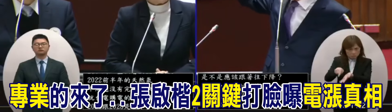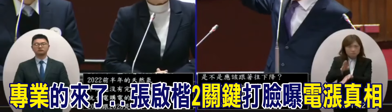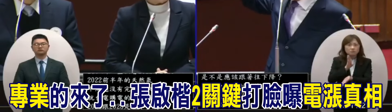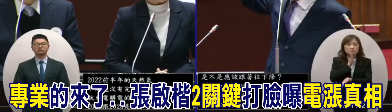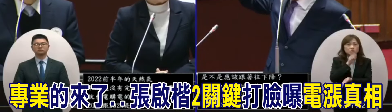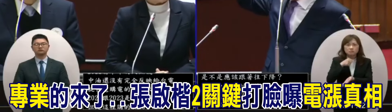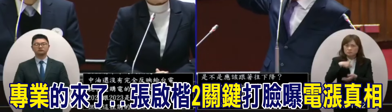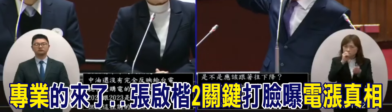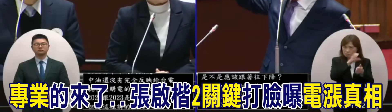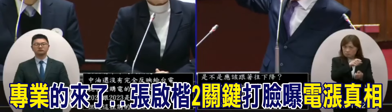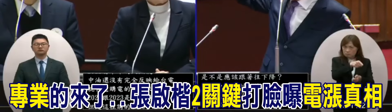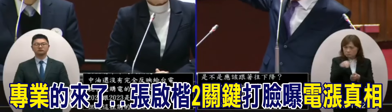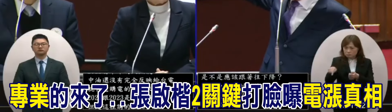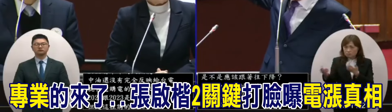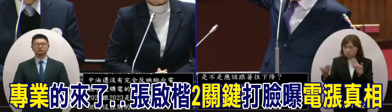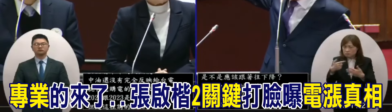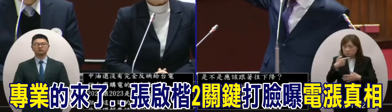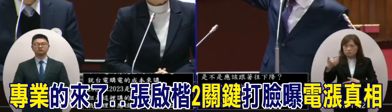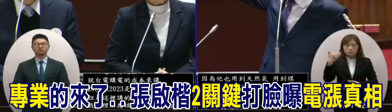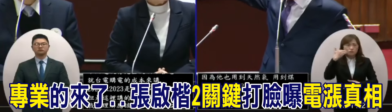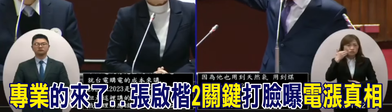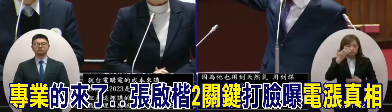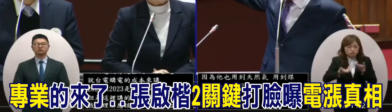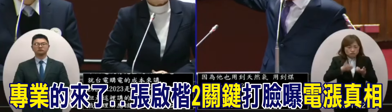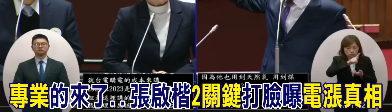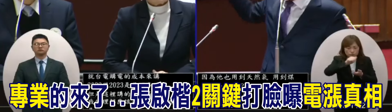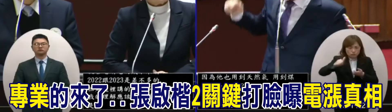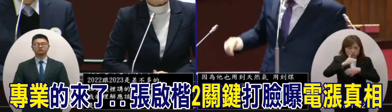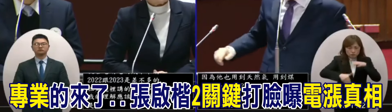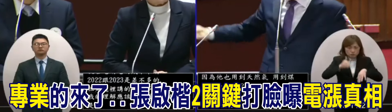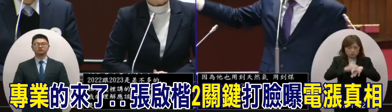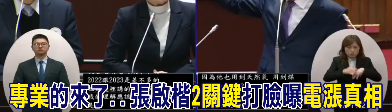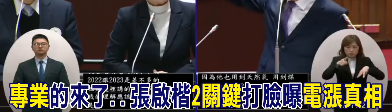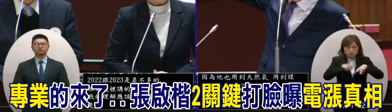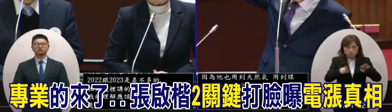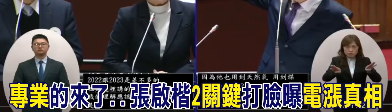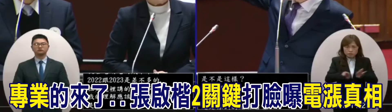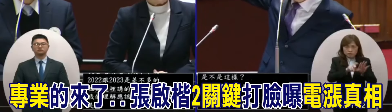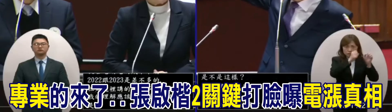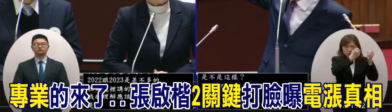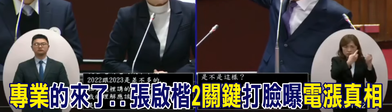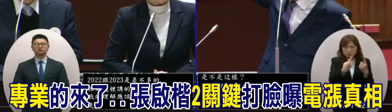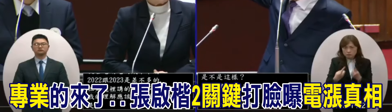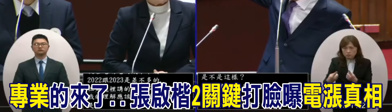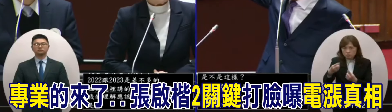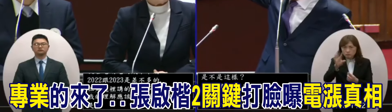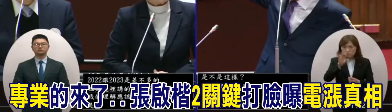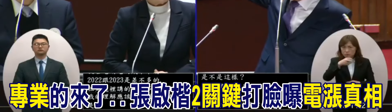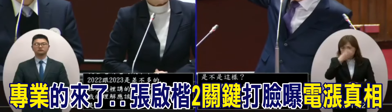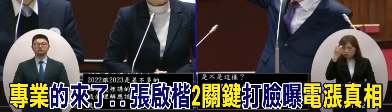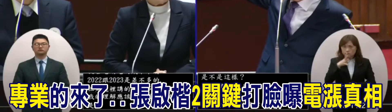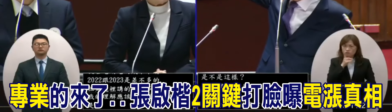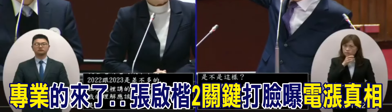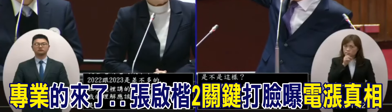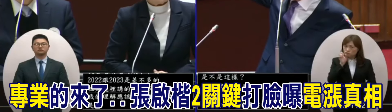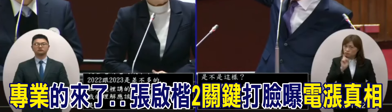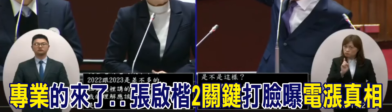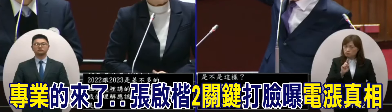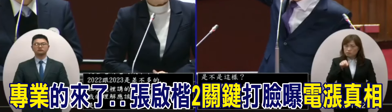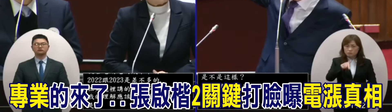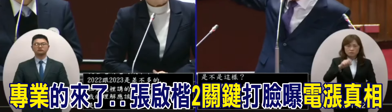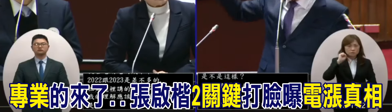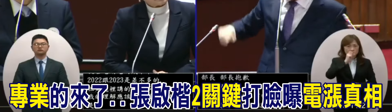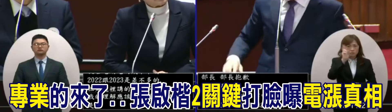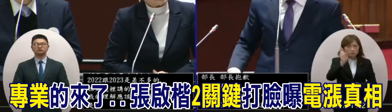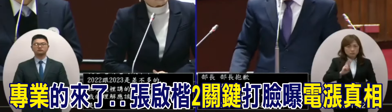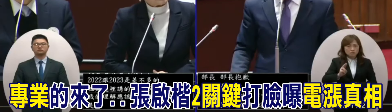的。当燃料成本往下慢慢往下掉的时候，你们发现非常奇怪，为什么台电去买电是